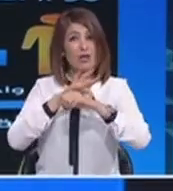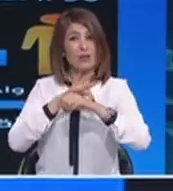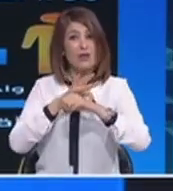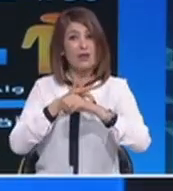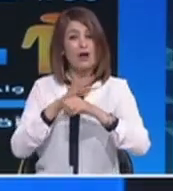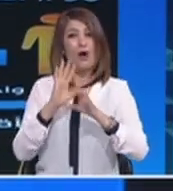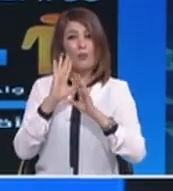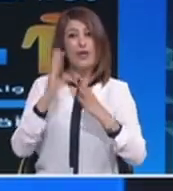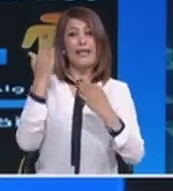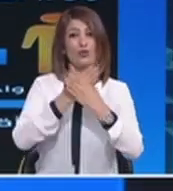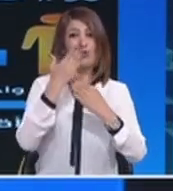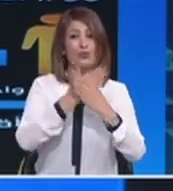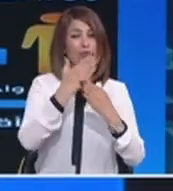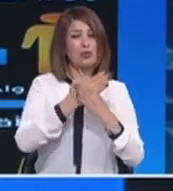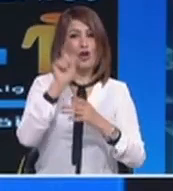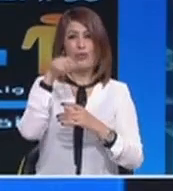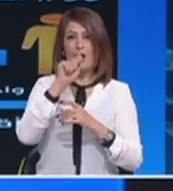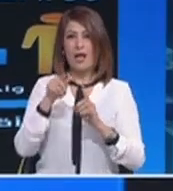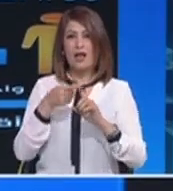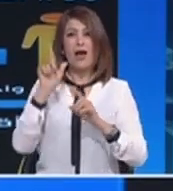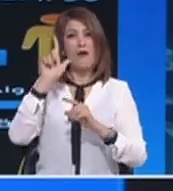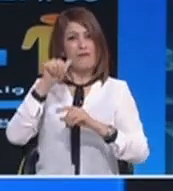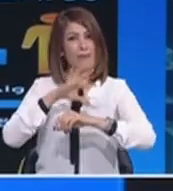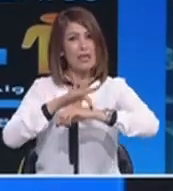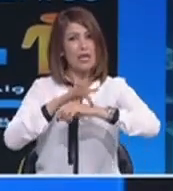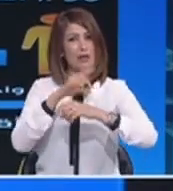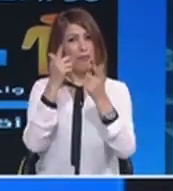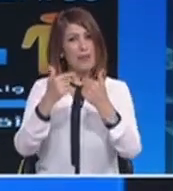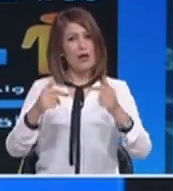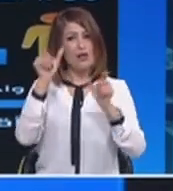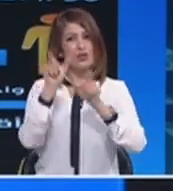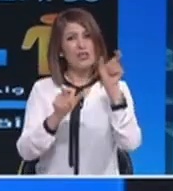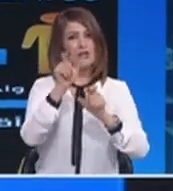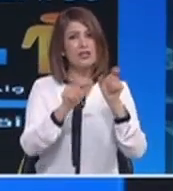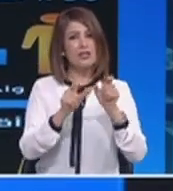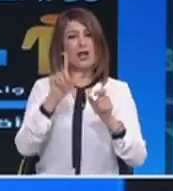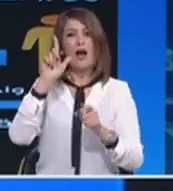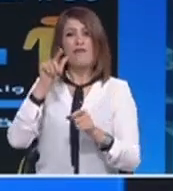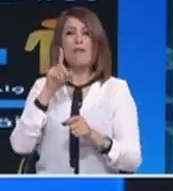هناك تدخل في عمان عندنا الاربعه وعشرين ساعه اربعه وعشرين